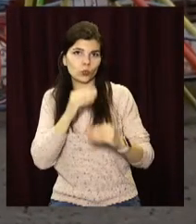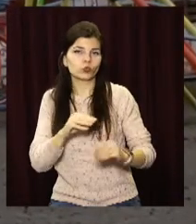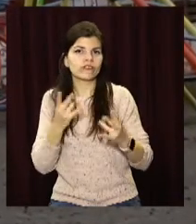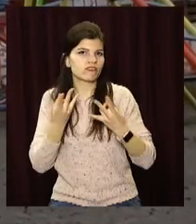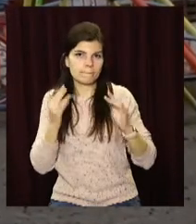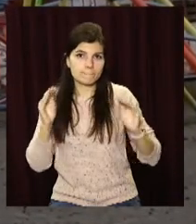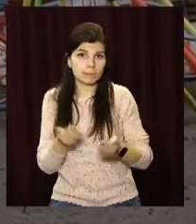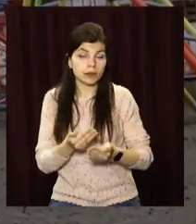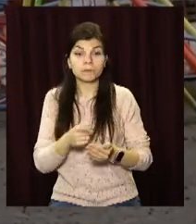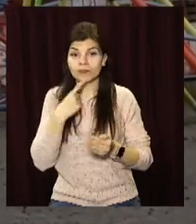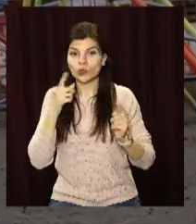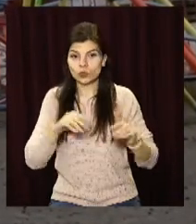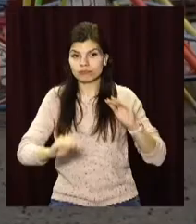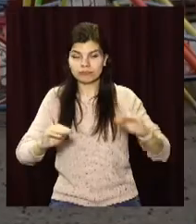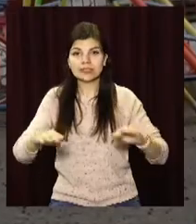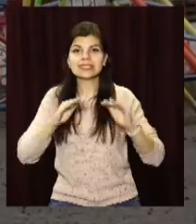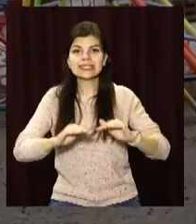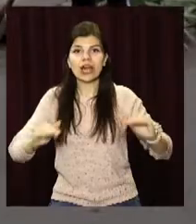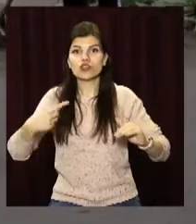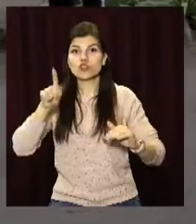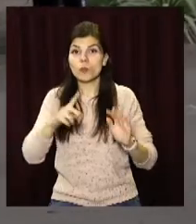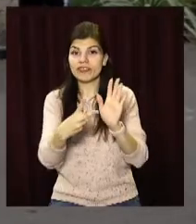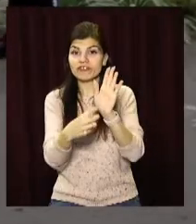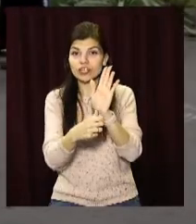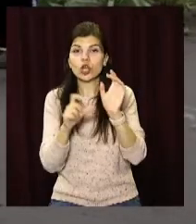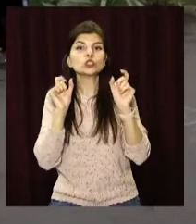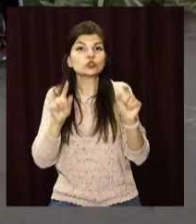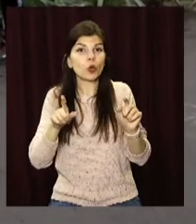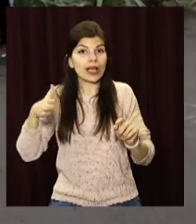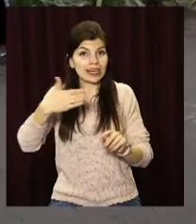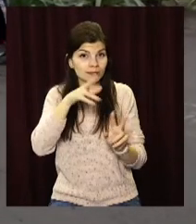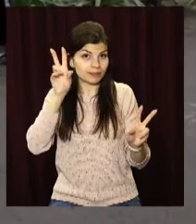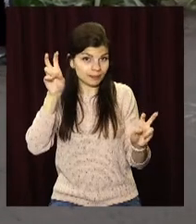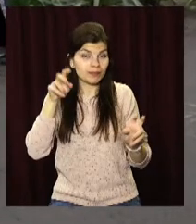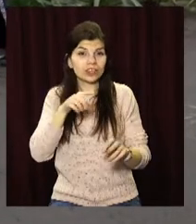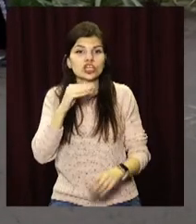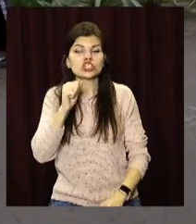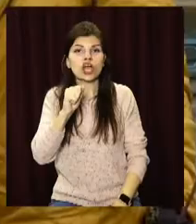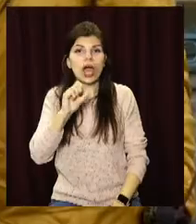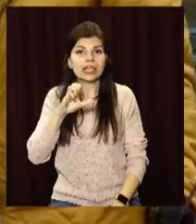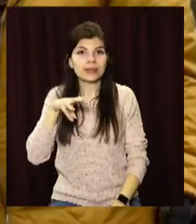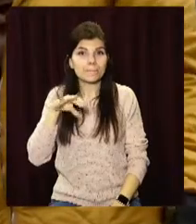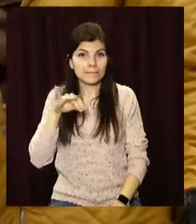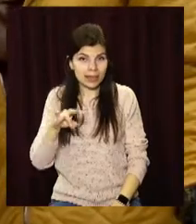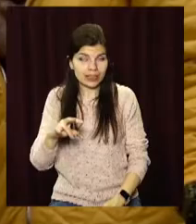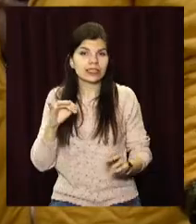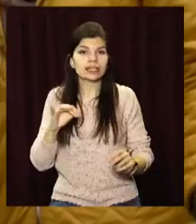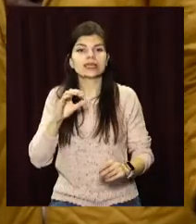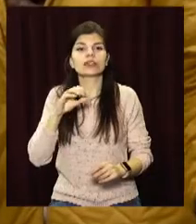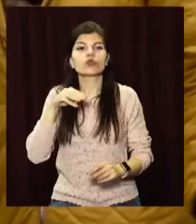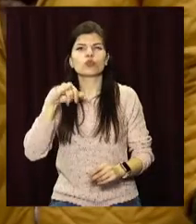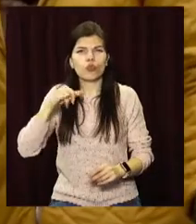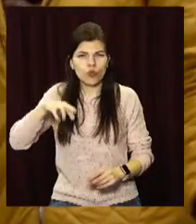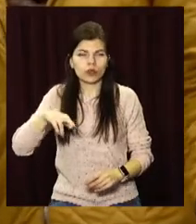і подвір'я дитсадків. У дворі садочка номер 26 «Золота рибка» висаджують кущі жасмину та спіреї, саджанці липи й туї.